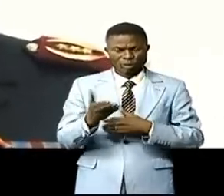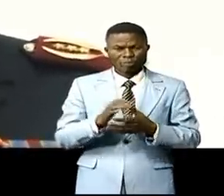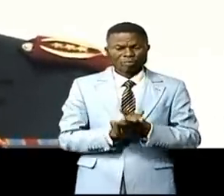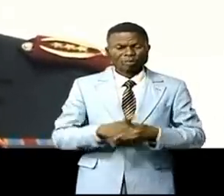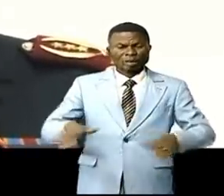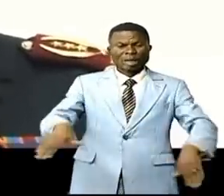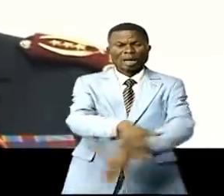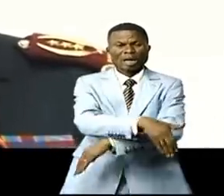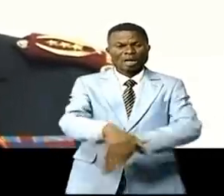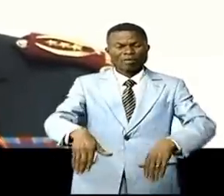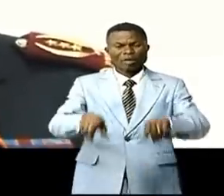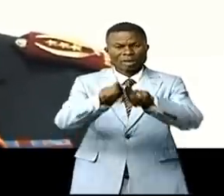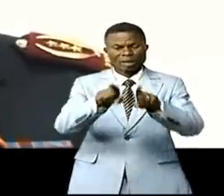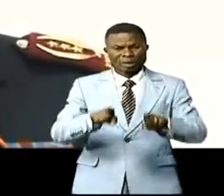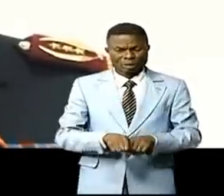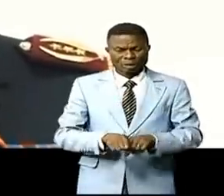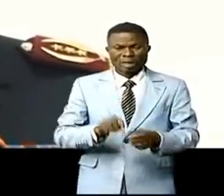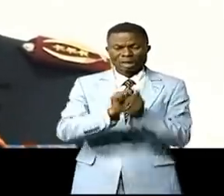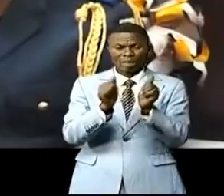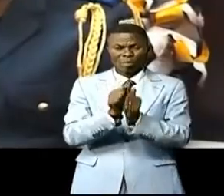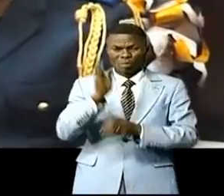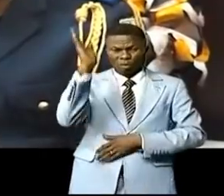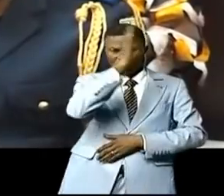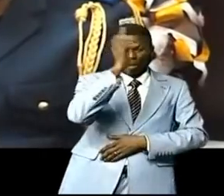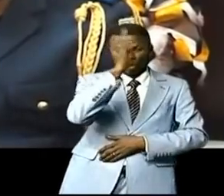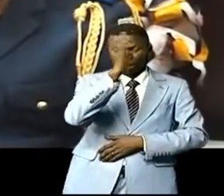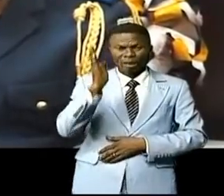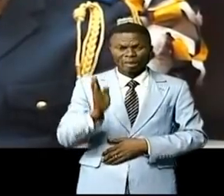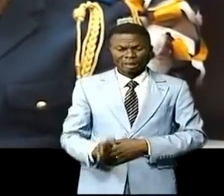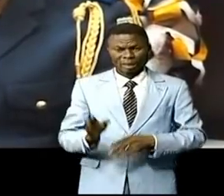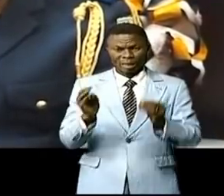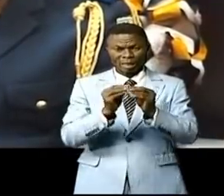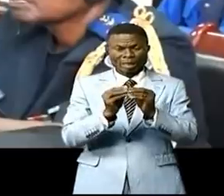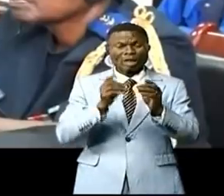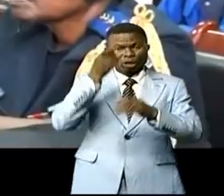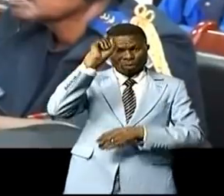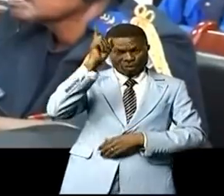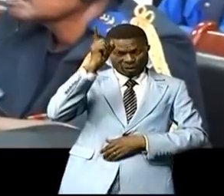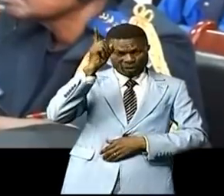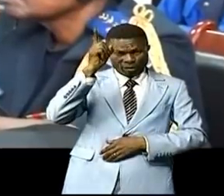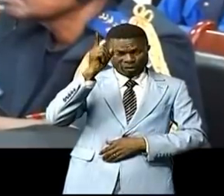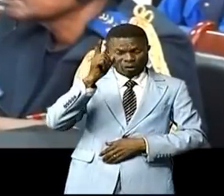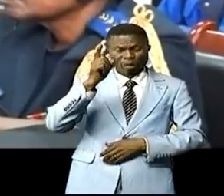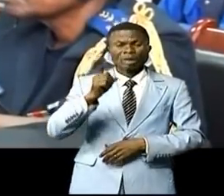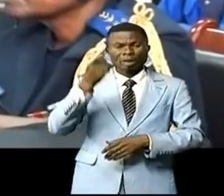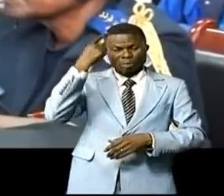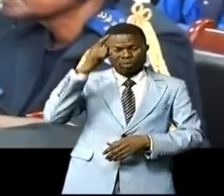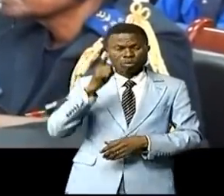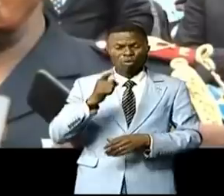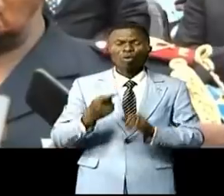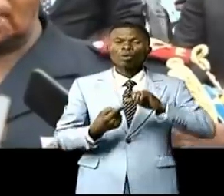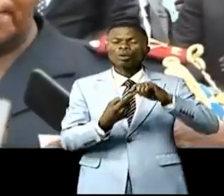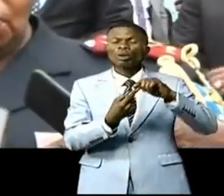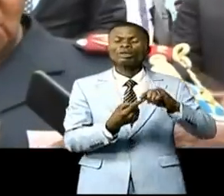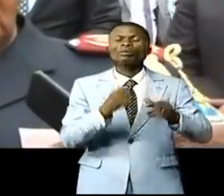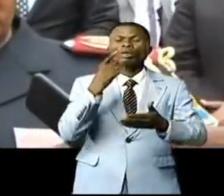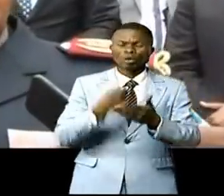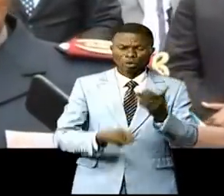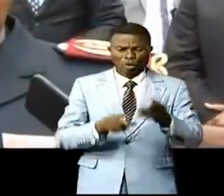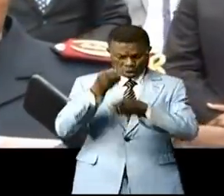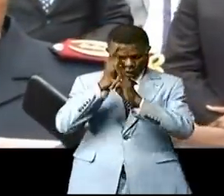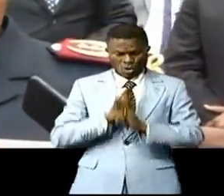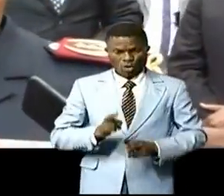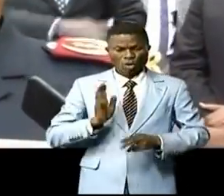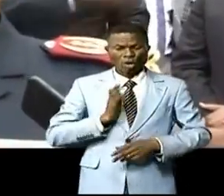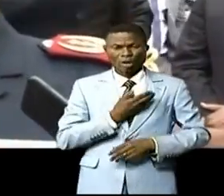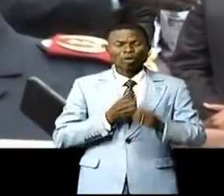transfrontalière et le terrorisme. Première réunion en présentiel, certes, mais pour quelle particularité? Ça fait honneur quand même au